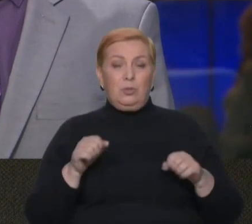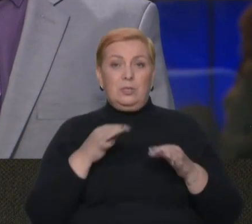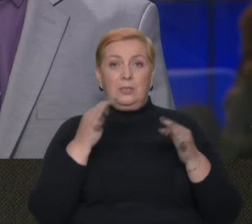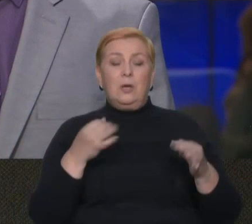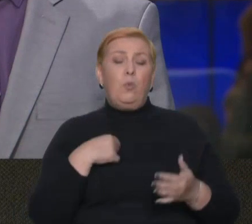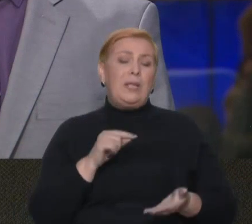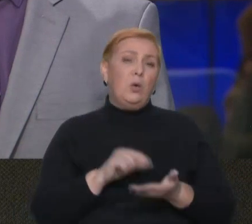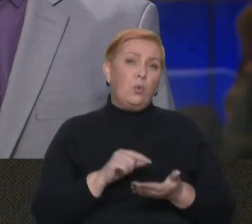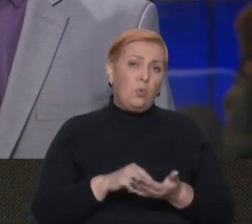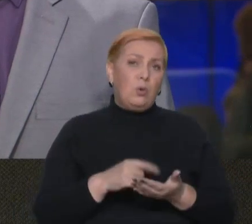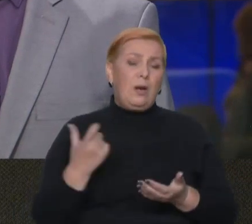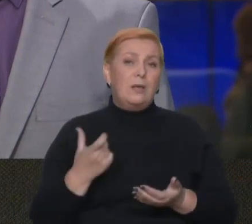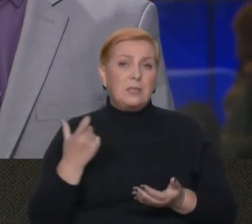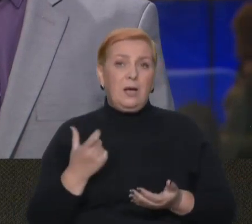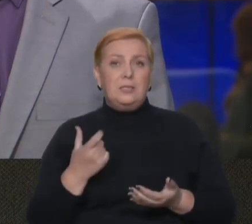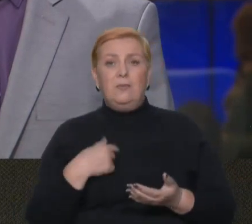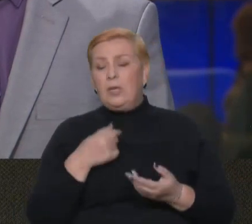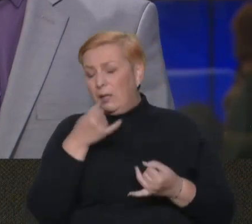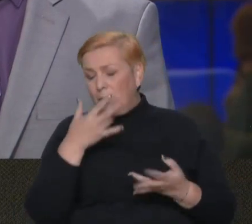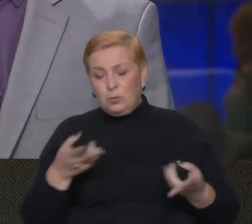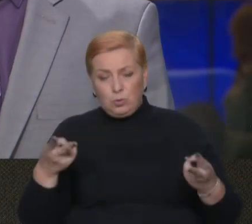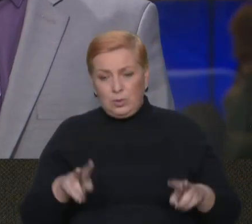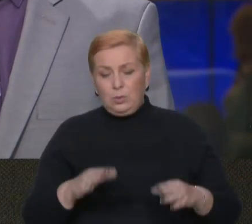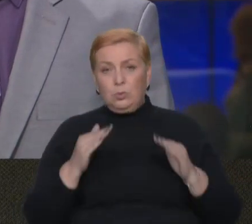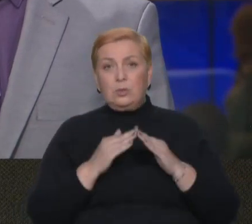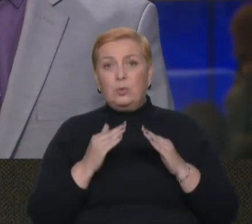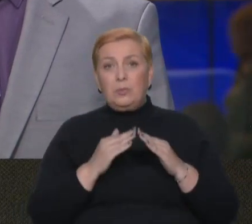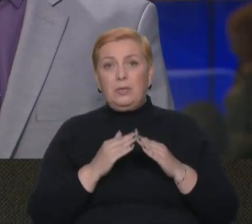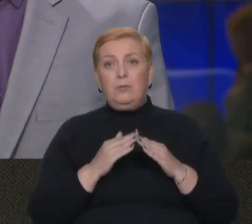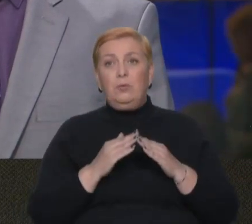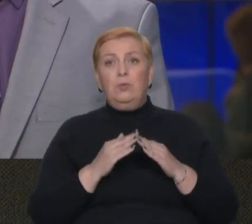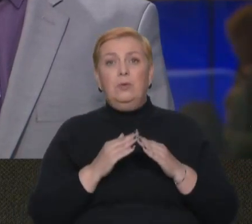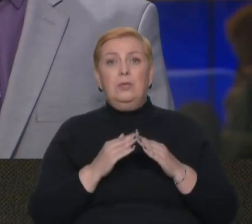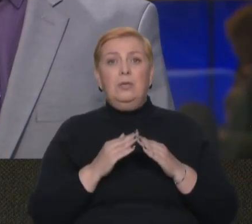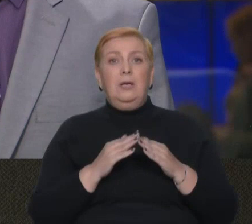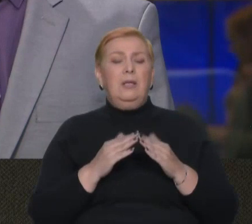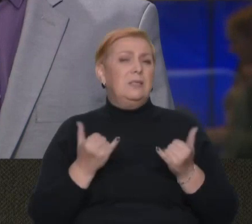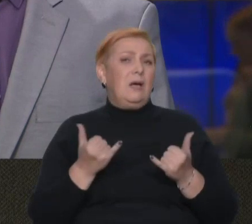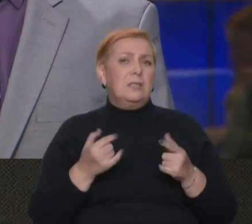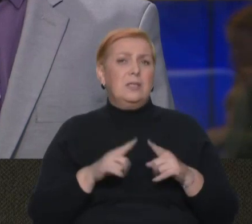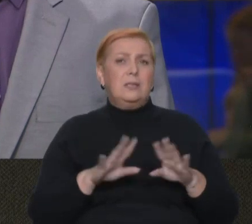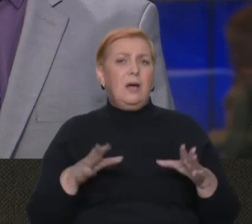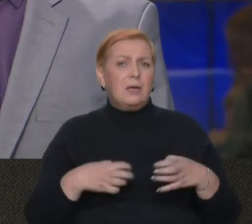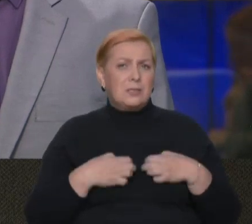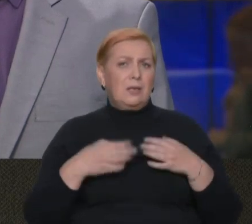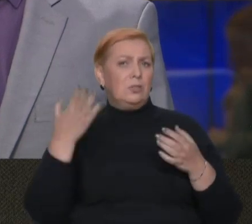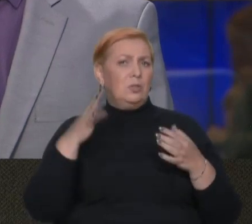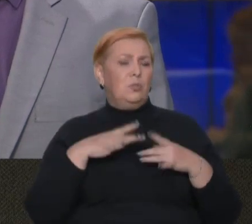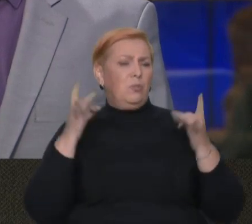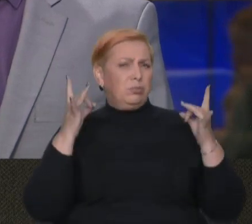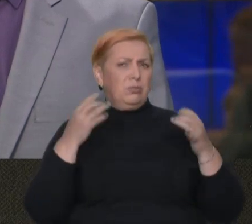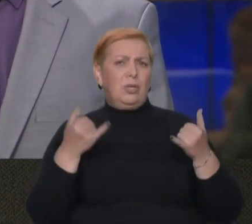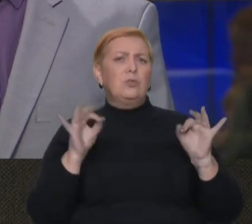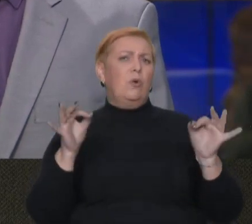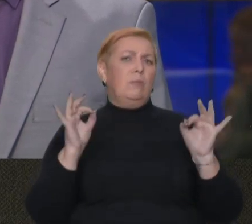кури в мене тут хозяйство я не можу кинути в домику не так зараз и страшно раше було Гуч а зараз